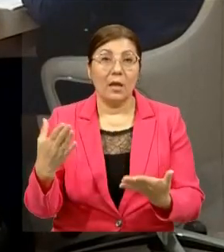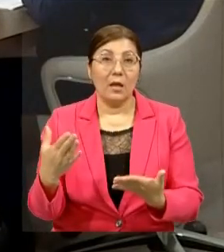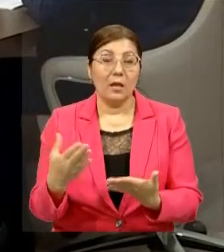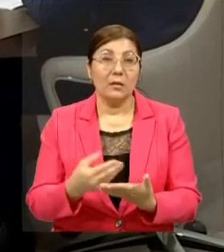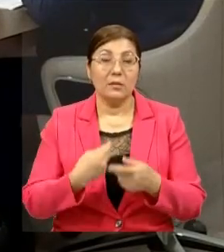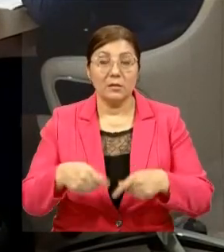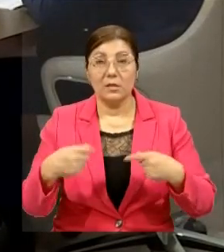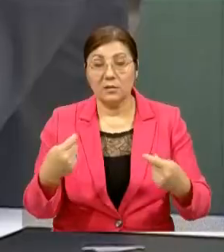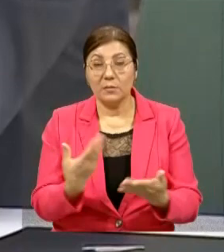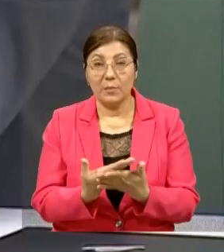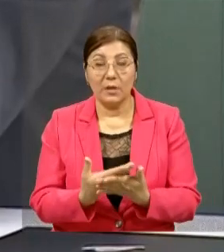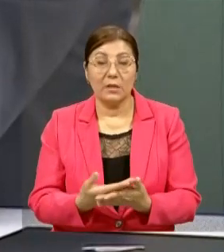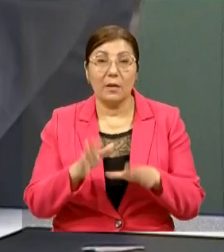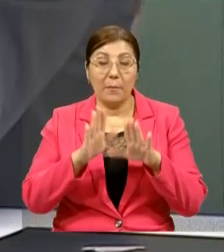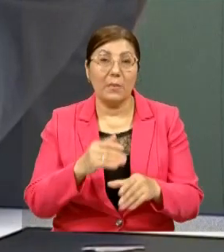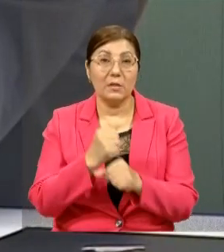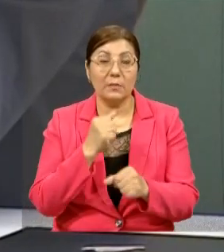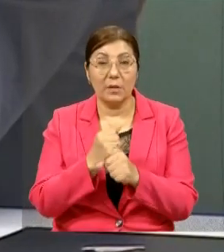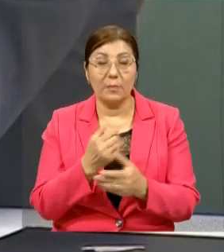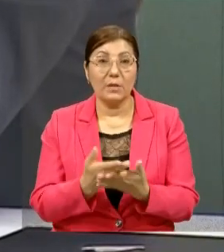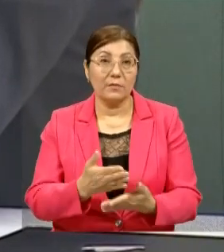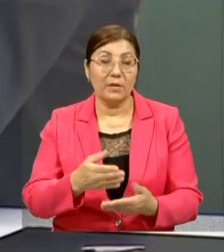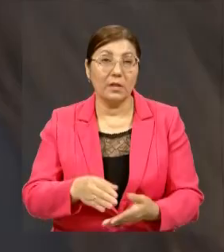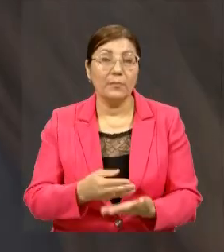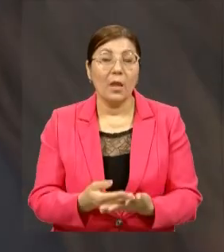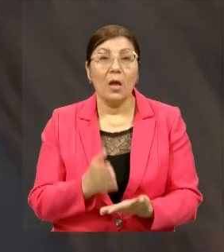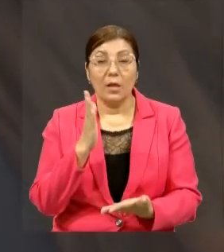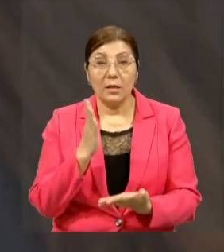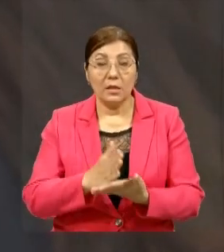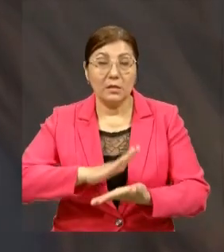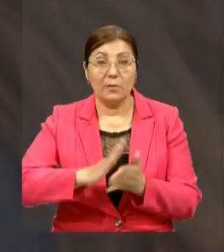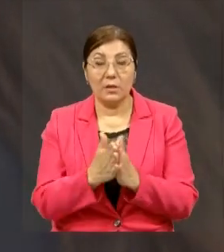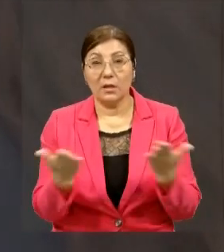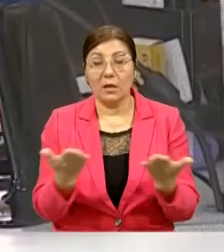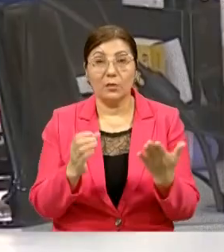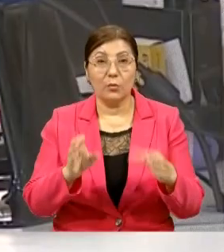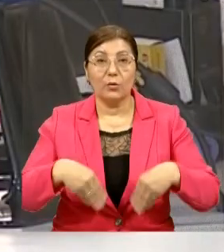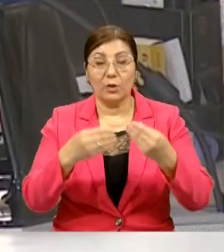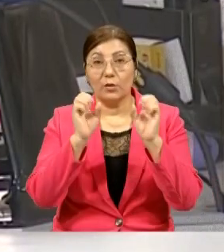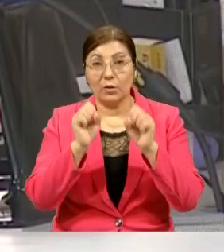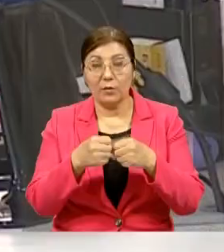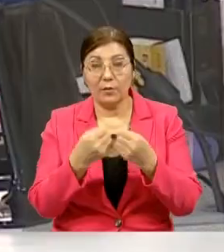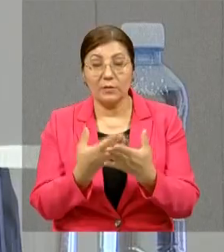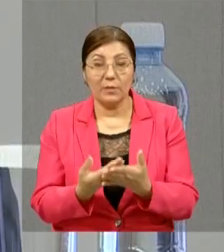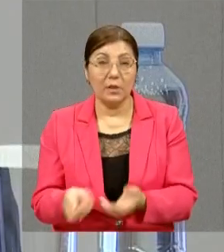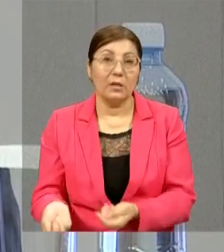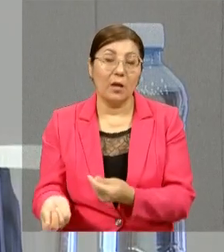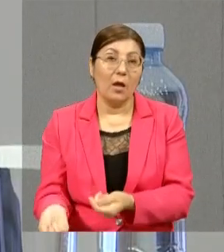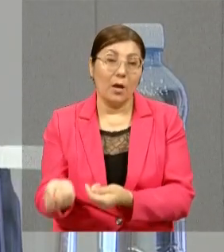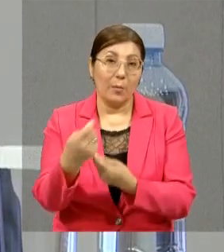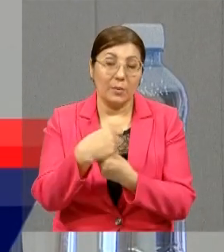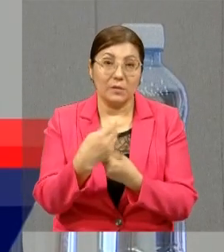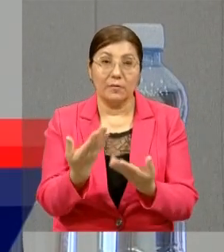товара работ и услуг активно ведётся работа по заключению отек контрактов которые дают возможность снизить долю импорта с других стран между